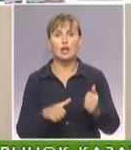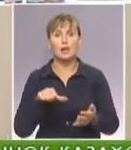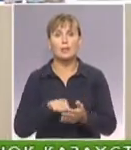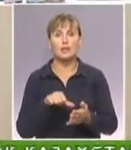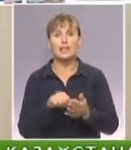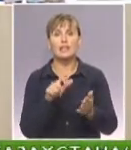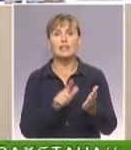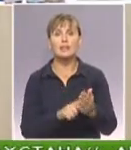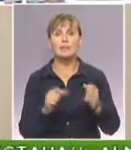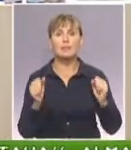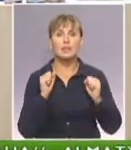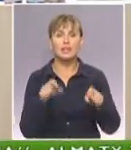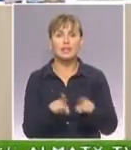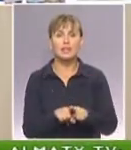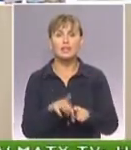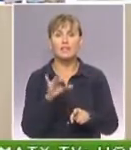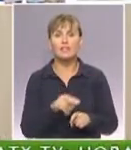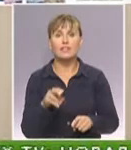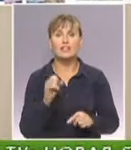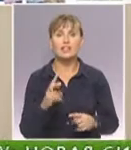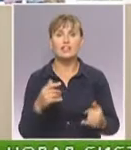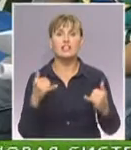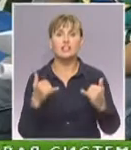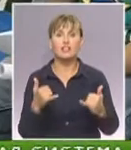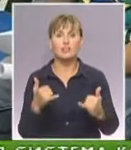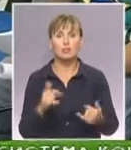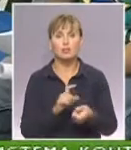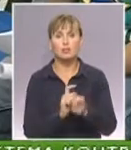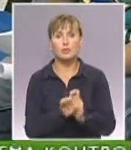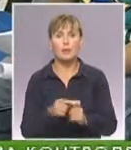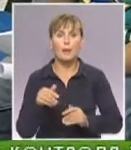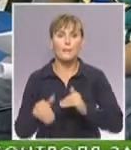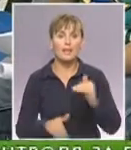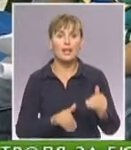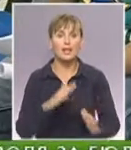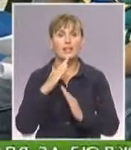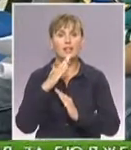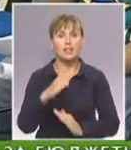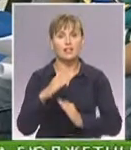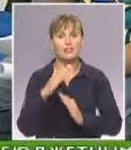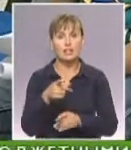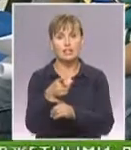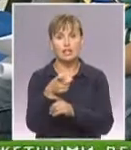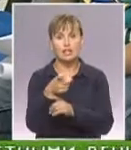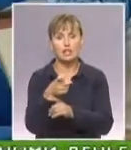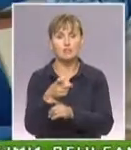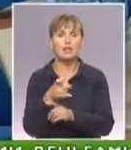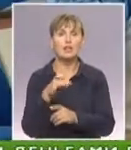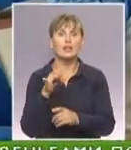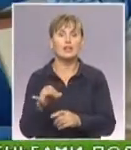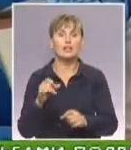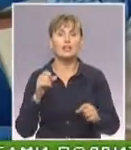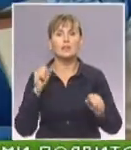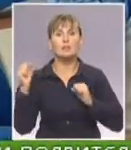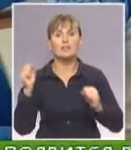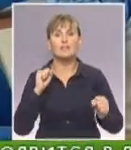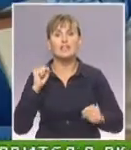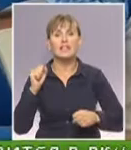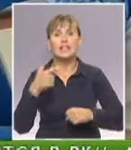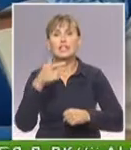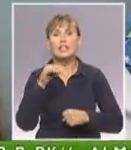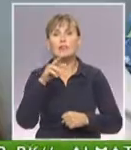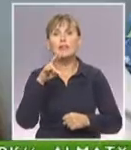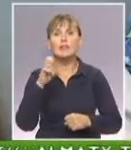представит 7 спортсменов в таких видах спорта, как современное пятиборье, плавание, тайквондо, пулевая стрельба, фехтование и спортивная гимнастика. Среди